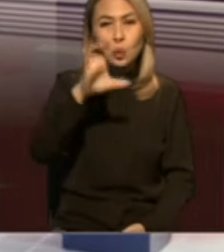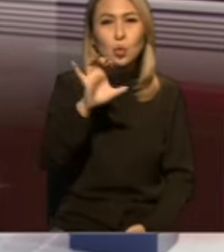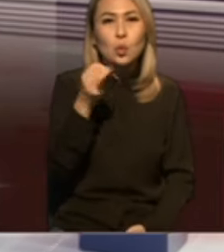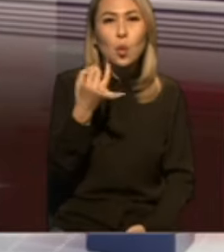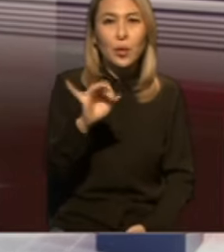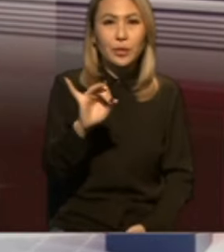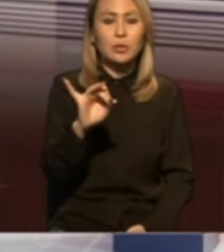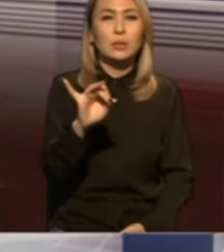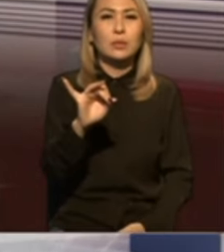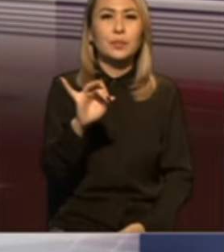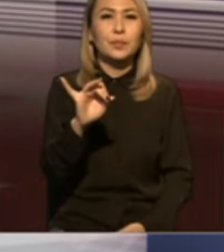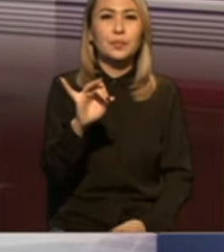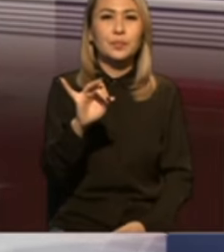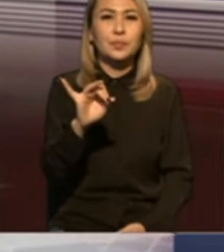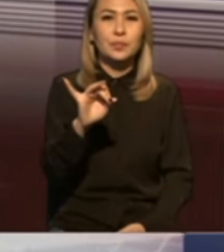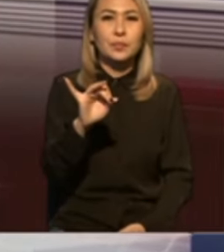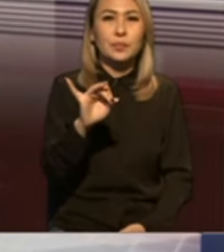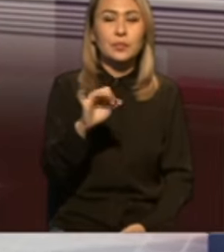түрк әлемімен